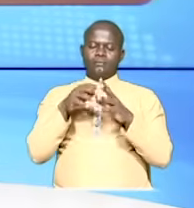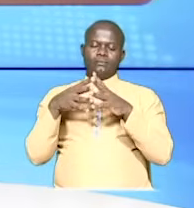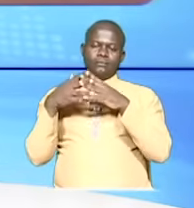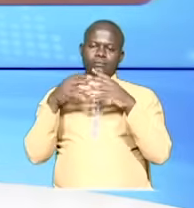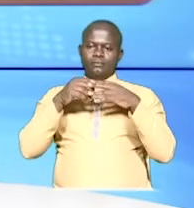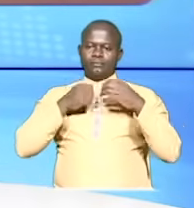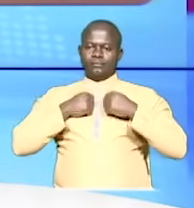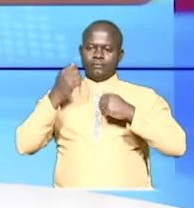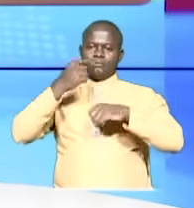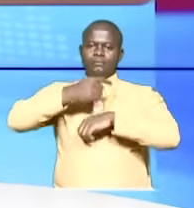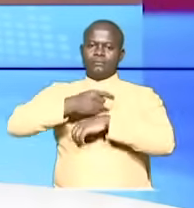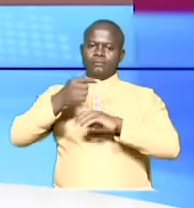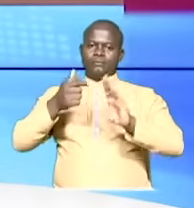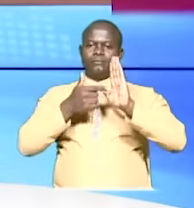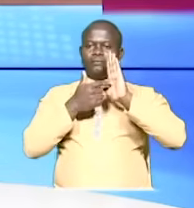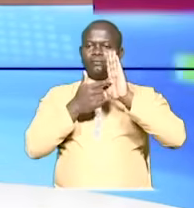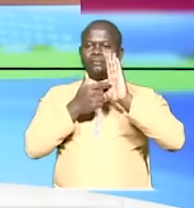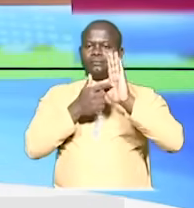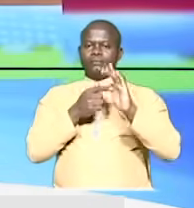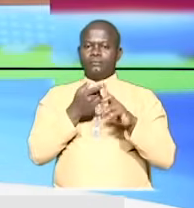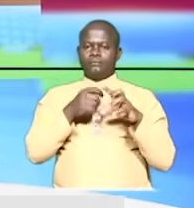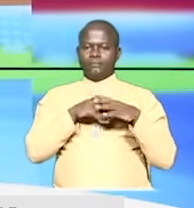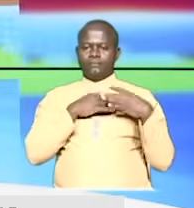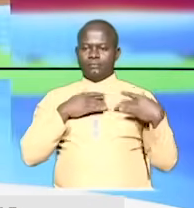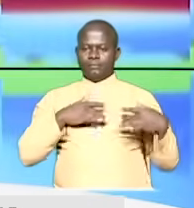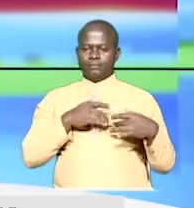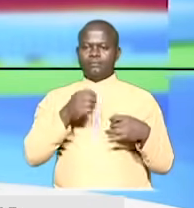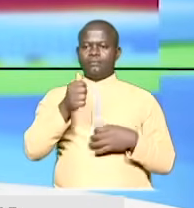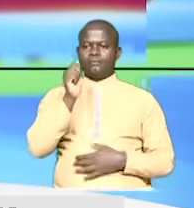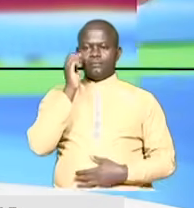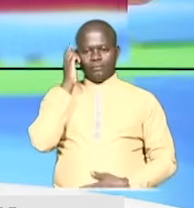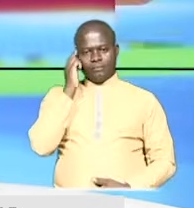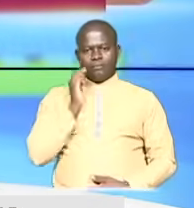Rwanda Day batugaragarije imba mutima zabo